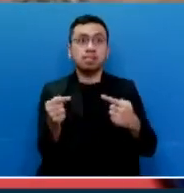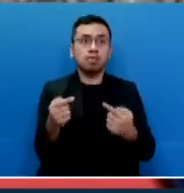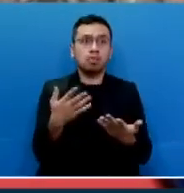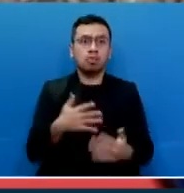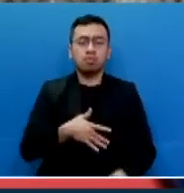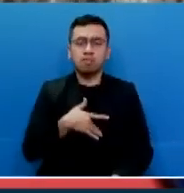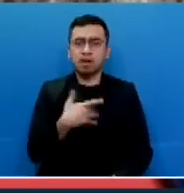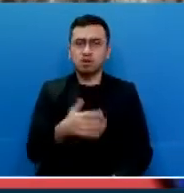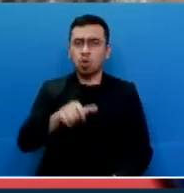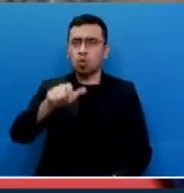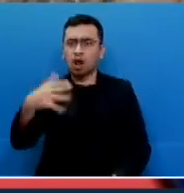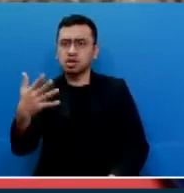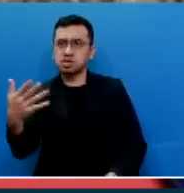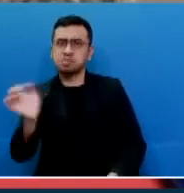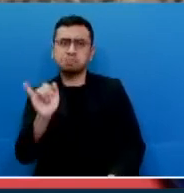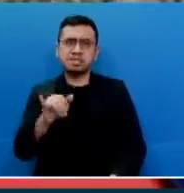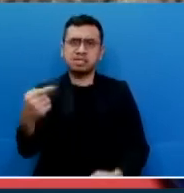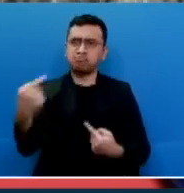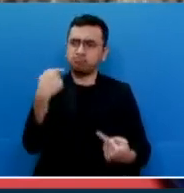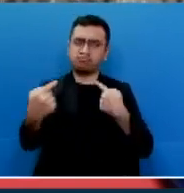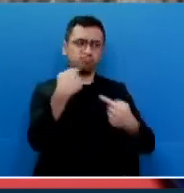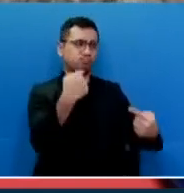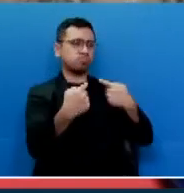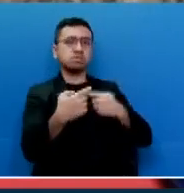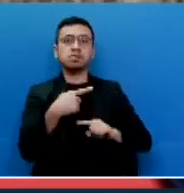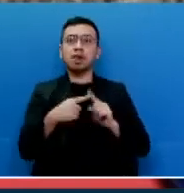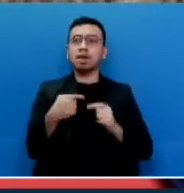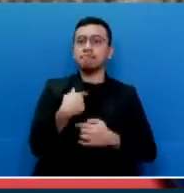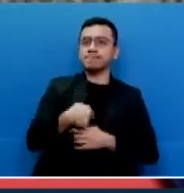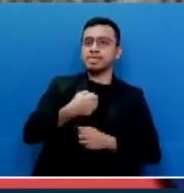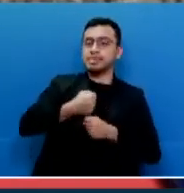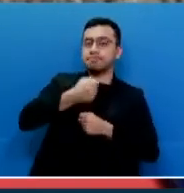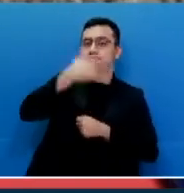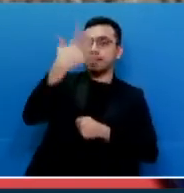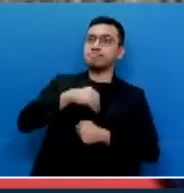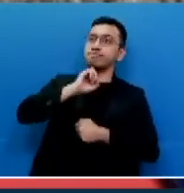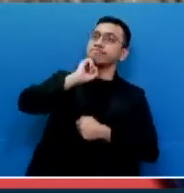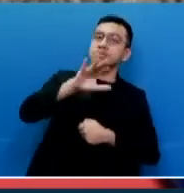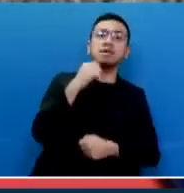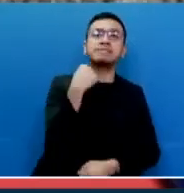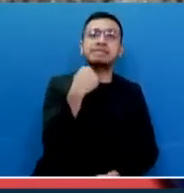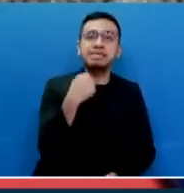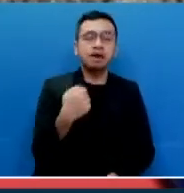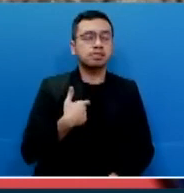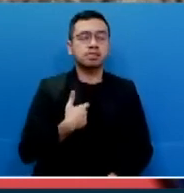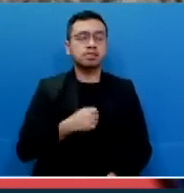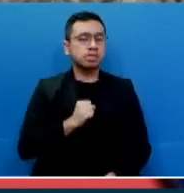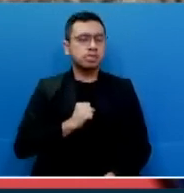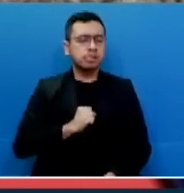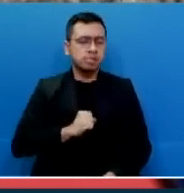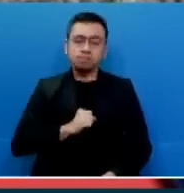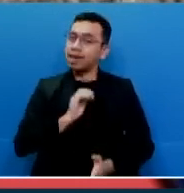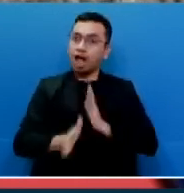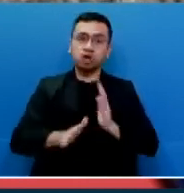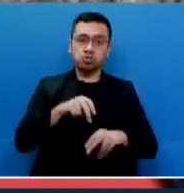dipojokkan enggak bisa ngomong gitu kan dan akhirnya yang keluar seperti itu Mbak H tidak keluar lewat kata-kata Tapi